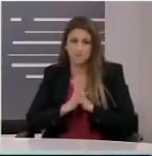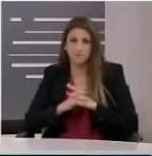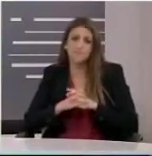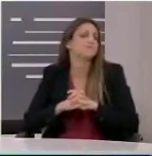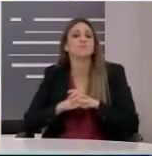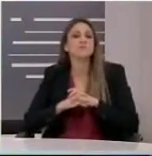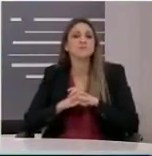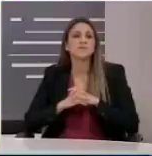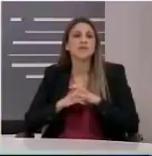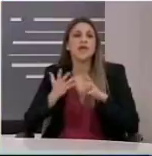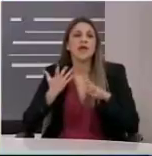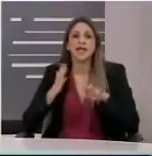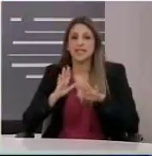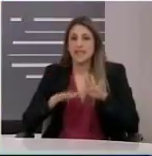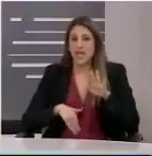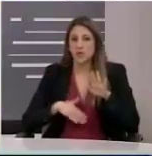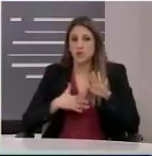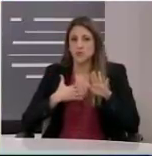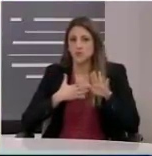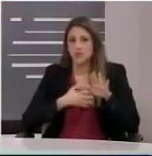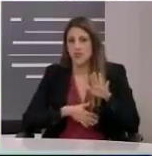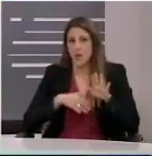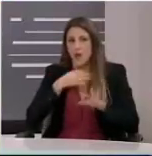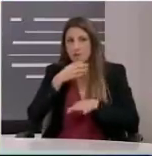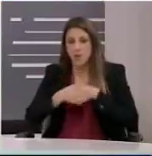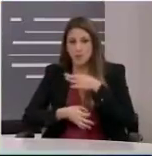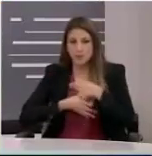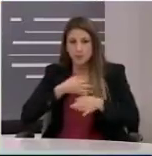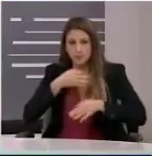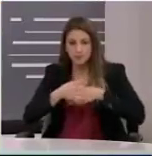Θέλω να κλείσω λέγοντας για τα θέματα αυτά